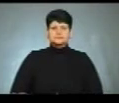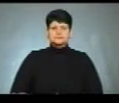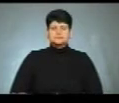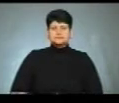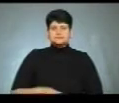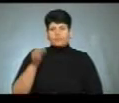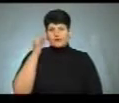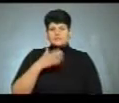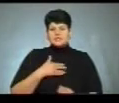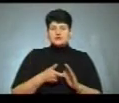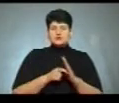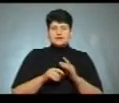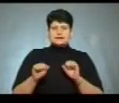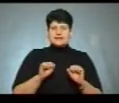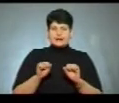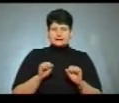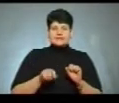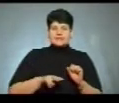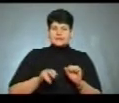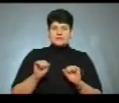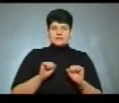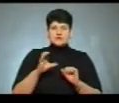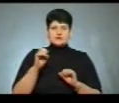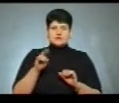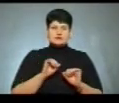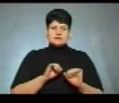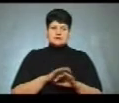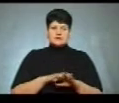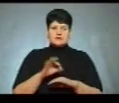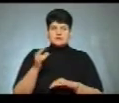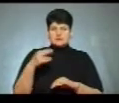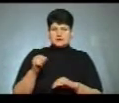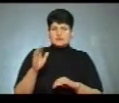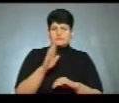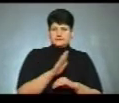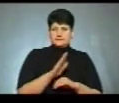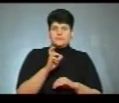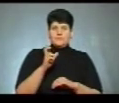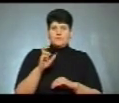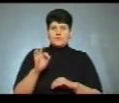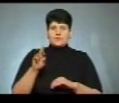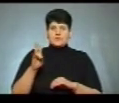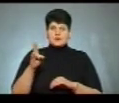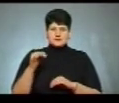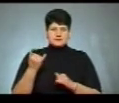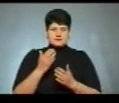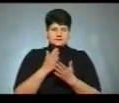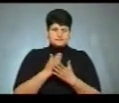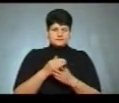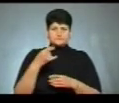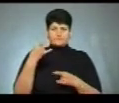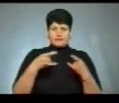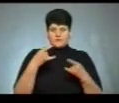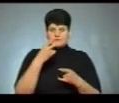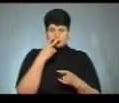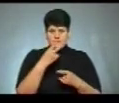Нагадаю, у нашій студії директор департаменту соціального захисту населення облдержадміністрації Вадим Боярський. І ми працюємо у прямому ефірі. Телефон студії бачите